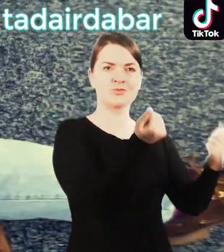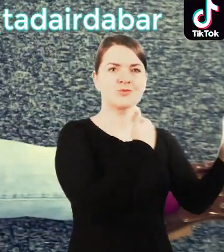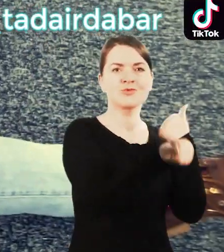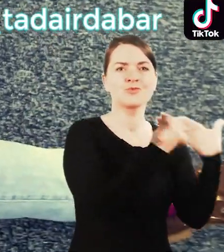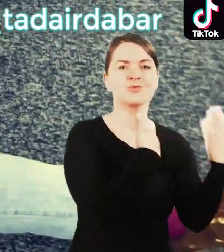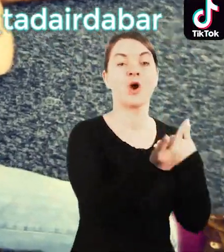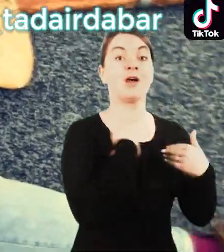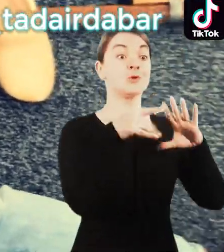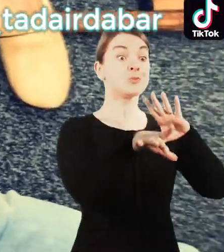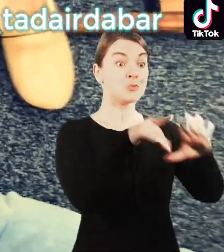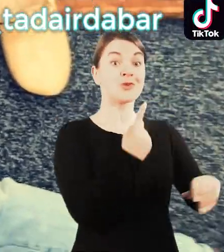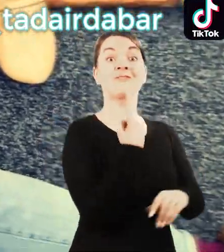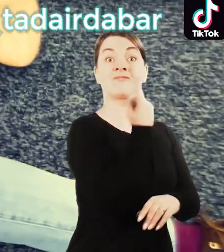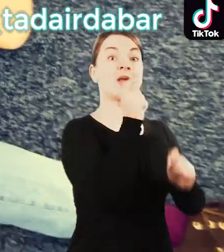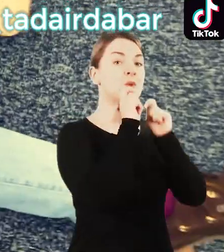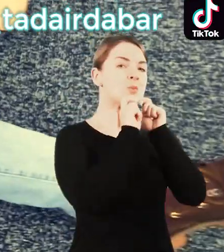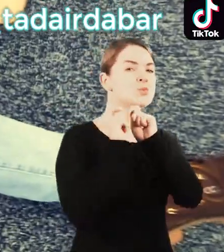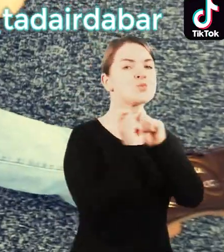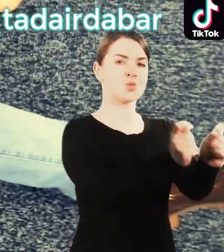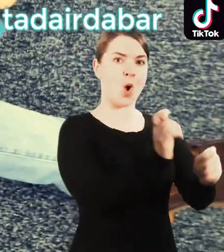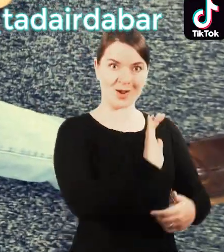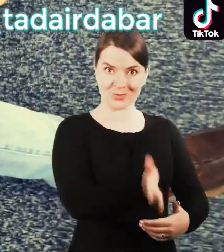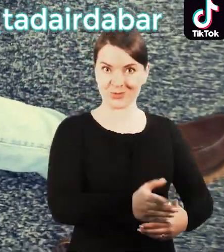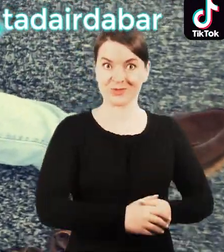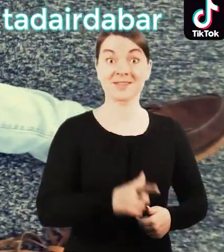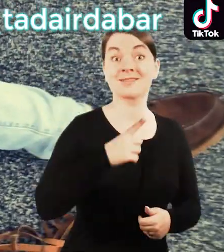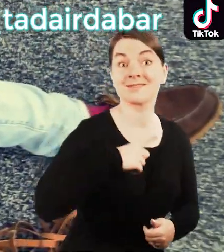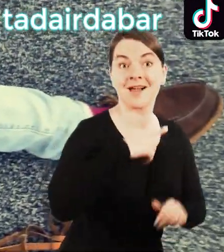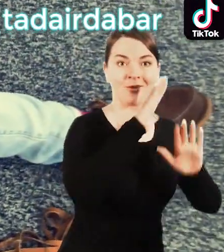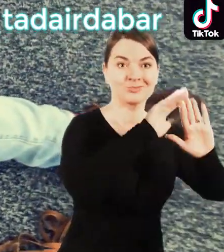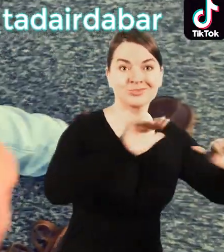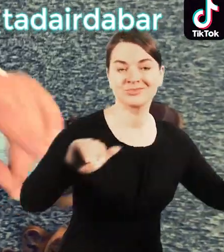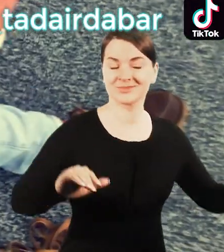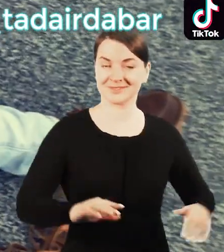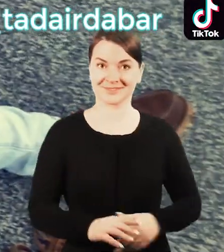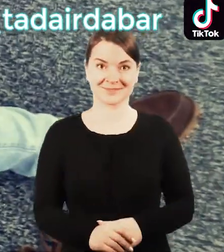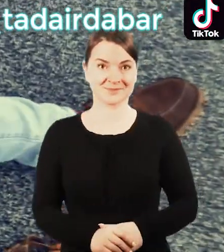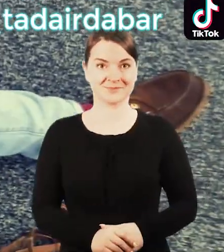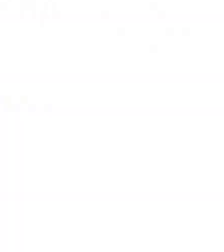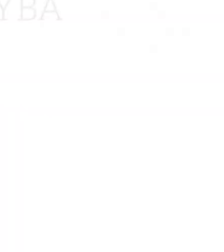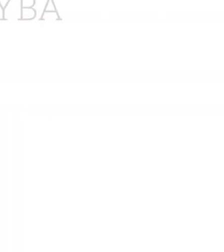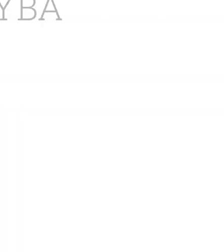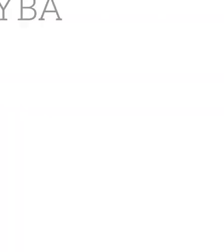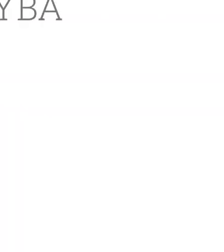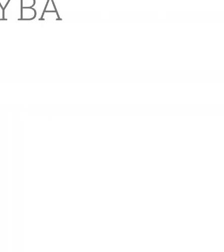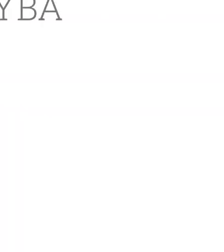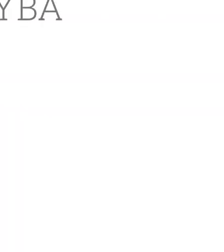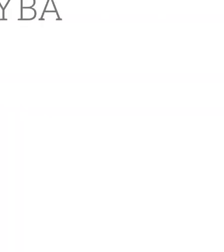nufilmuotą medžiagą ir būtinai vienam iš jūsų padovanosiu nuostabų prizą. Laukiu, iki!